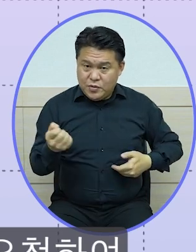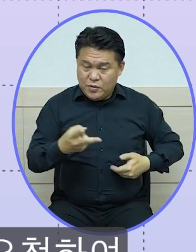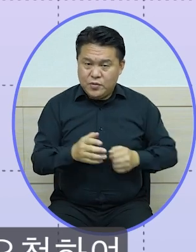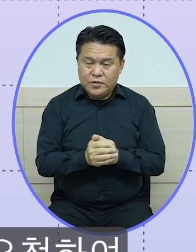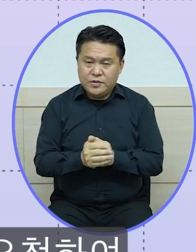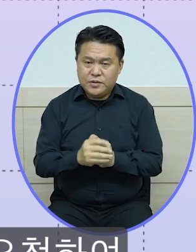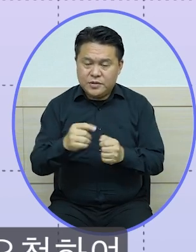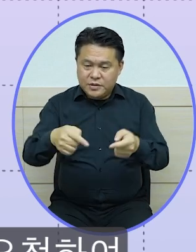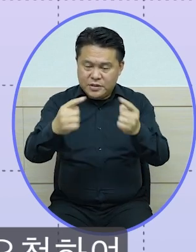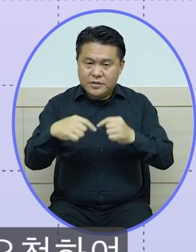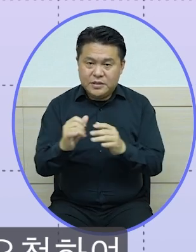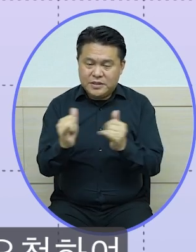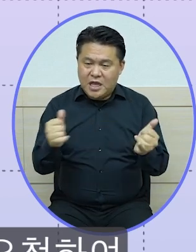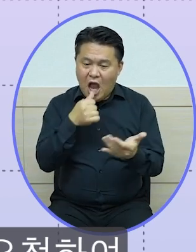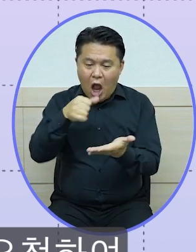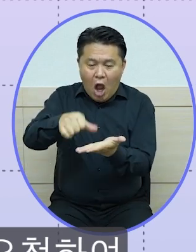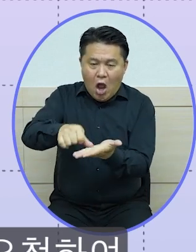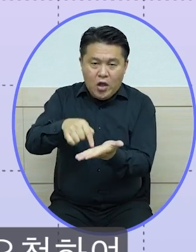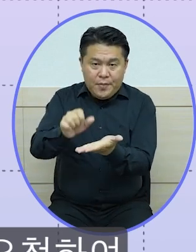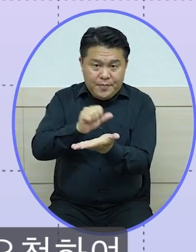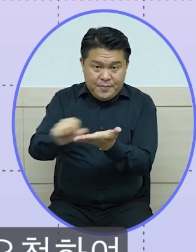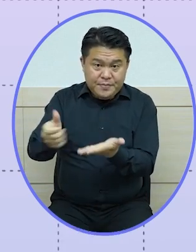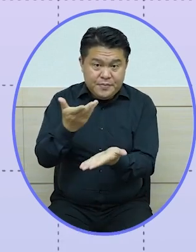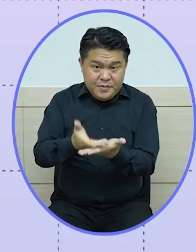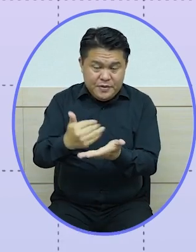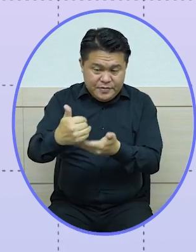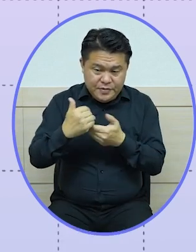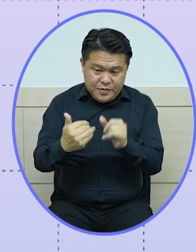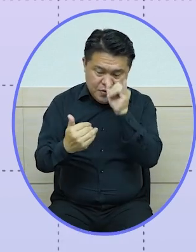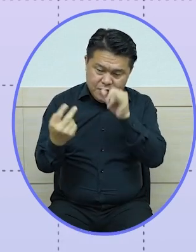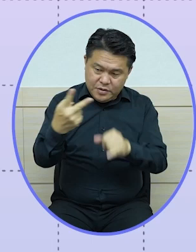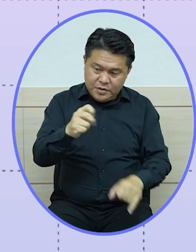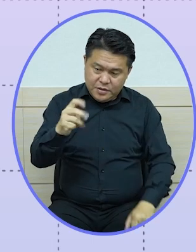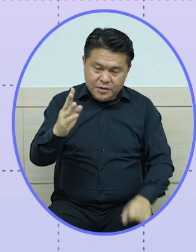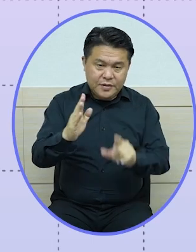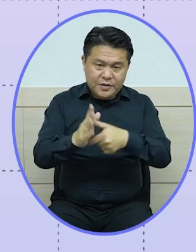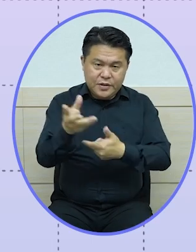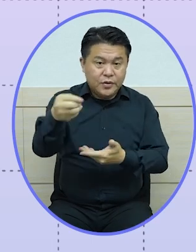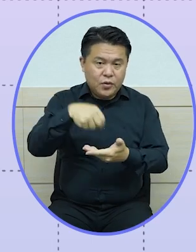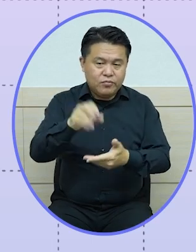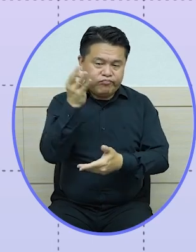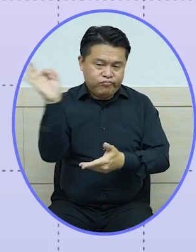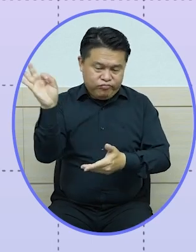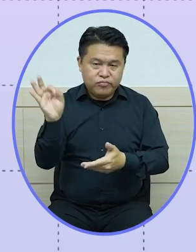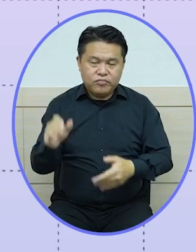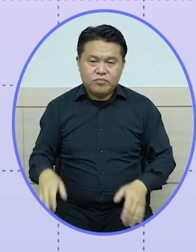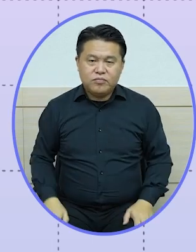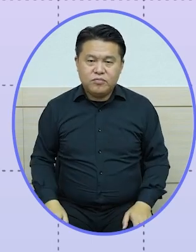경조장에 참여자 서면 부분을 삭제를 요청하여 2023년 반영을 예정하고 있습니다.